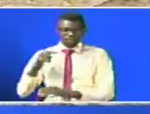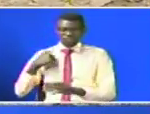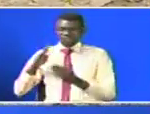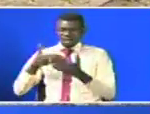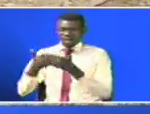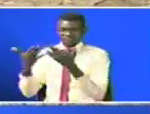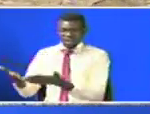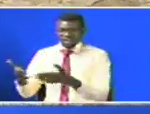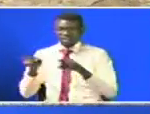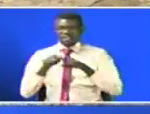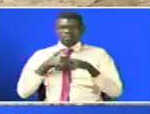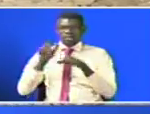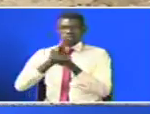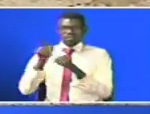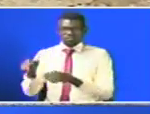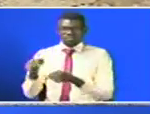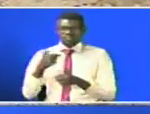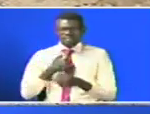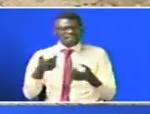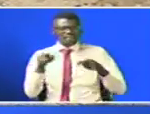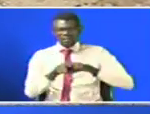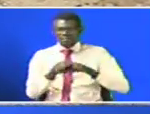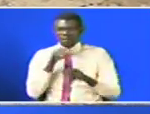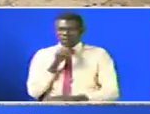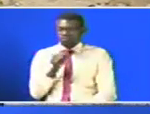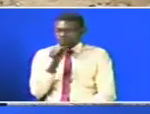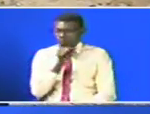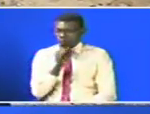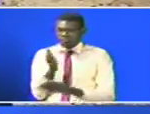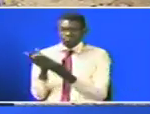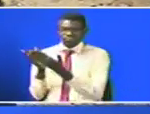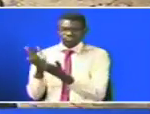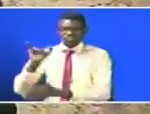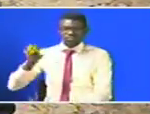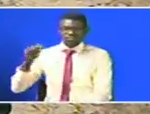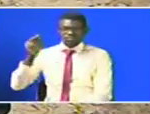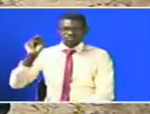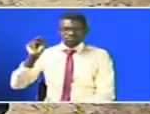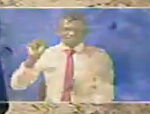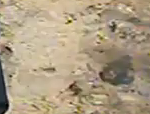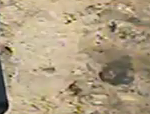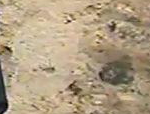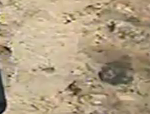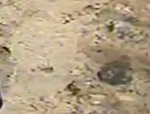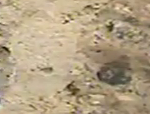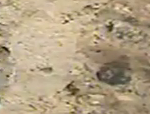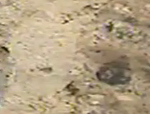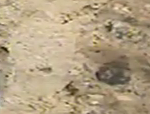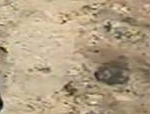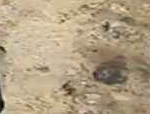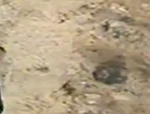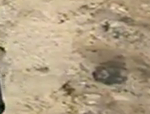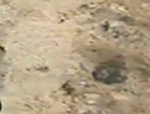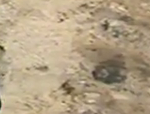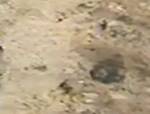lako jicho. Nami leo nafanana na mzee John. Lofty Matambo, KTN News, makala